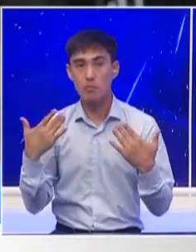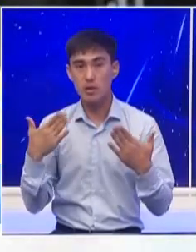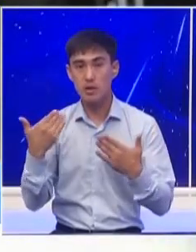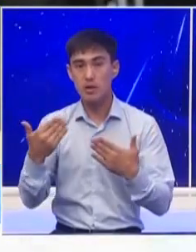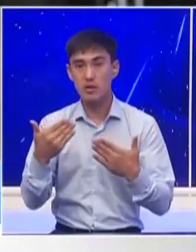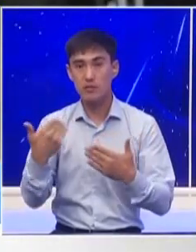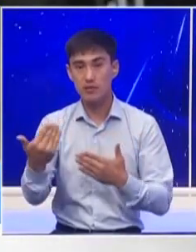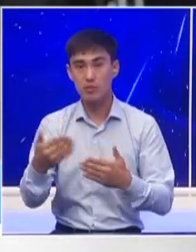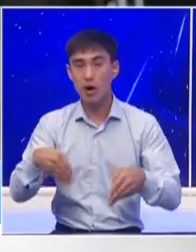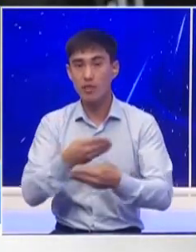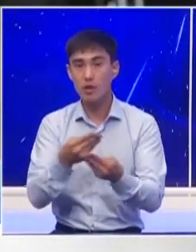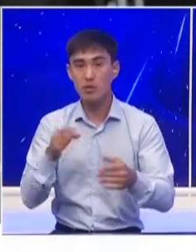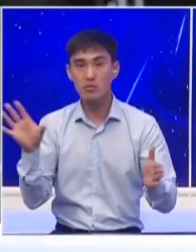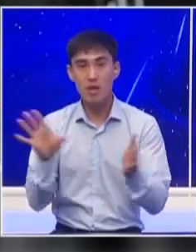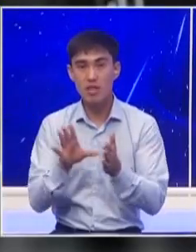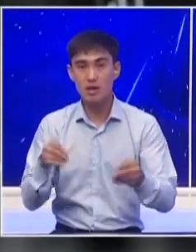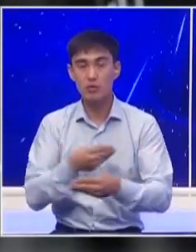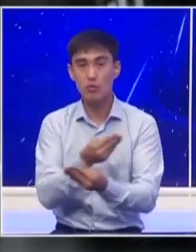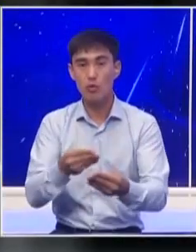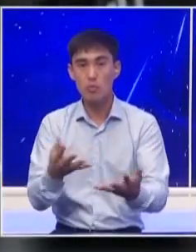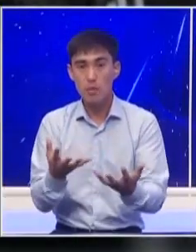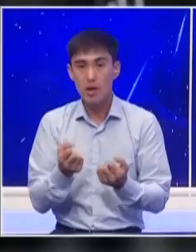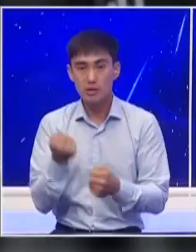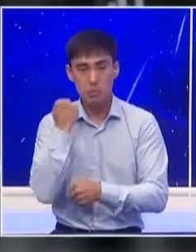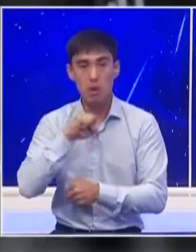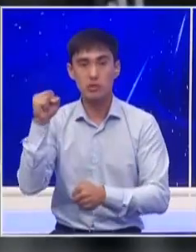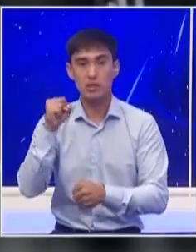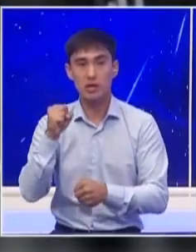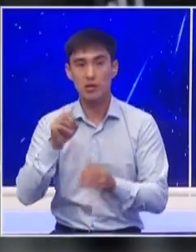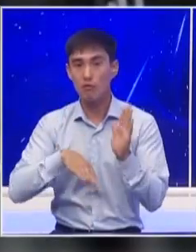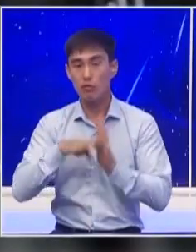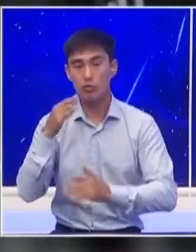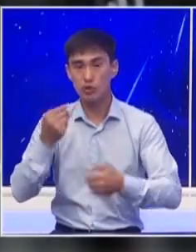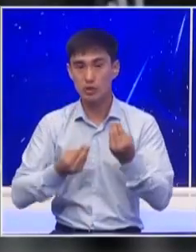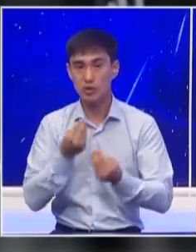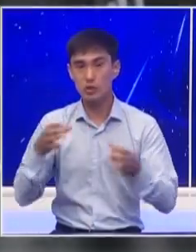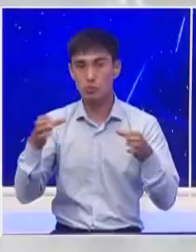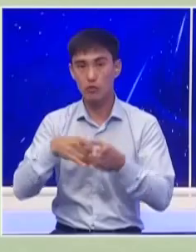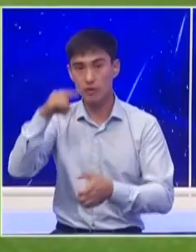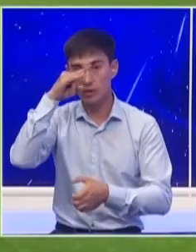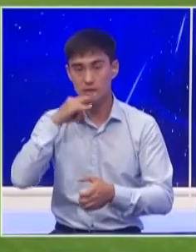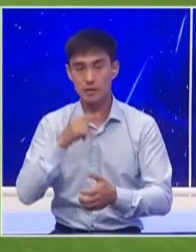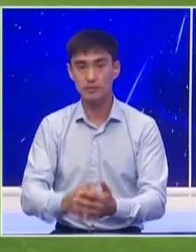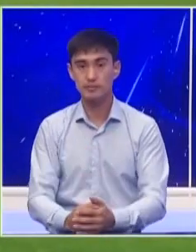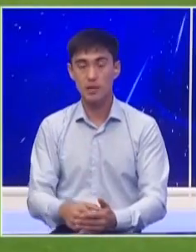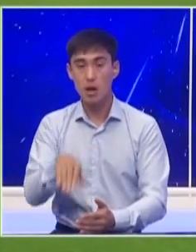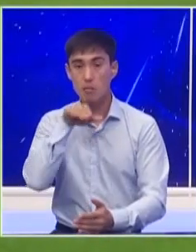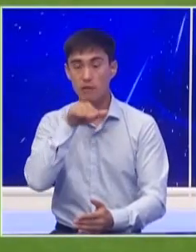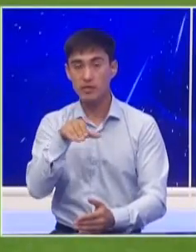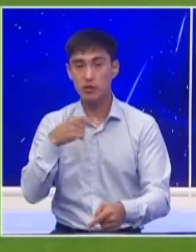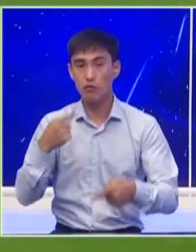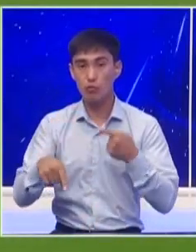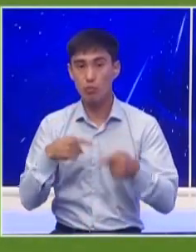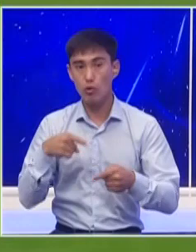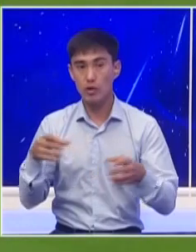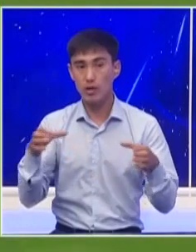здесь, и мы отдаем ему эту энергию. Этой энергией он питается и побеждает в лучших матчах за сборную Казахстана. Профессиональная